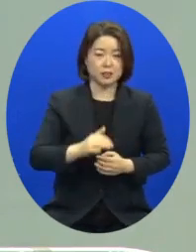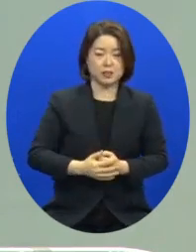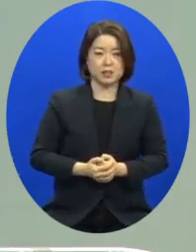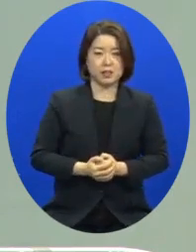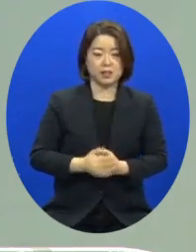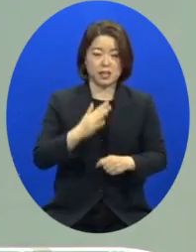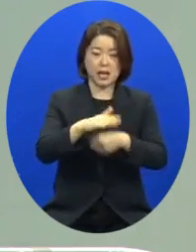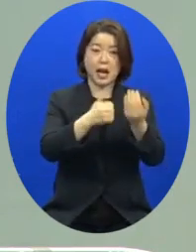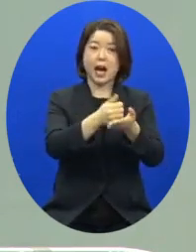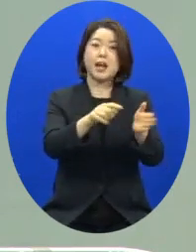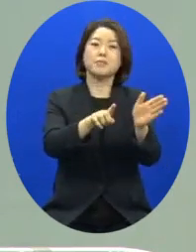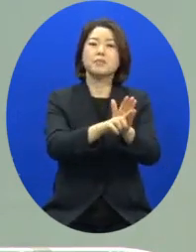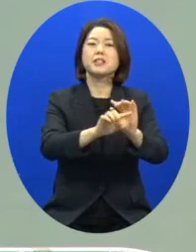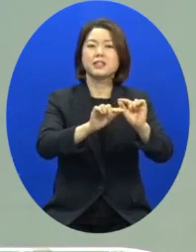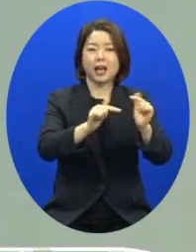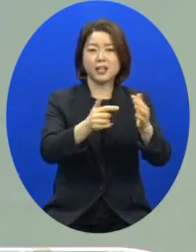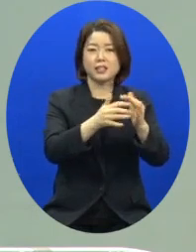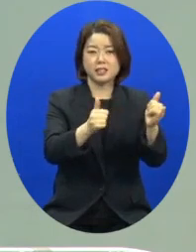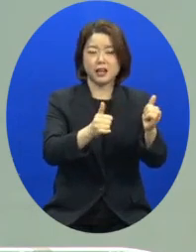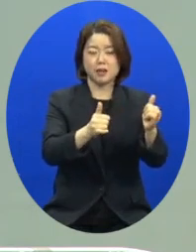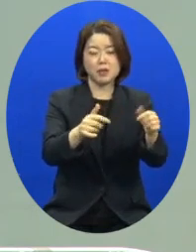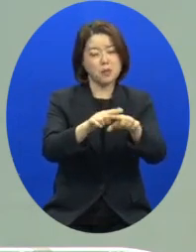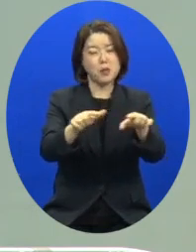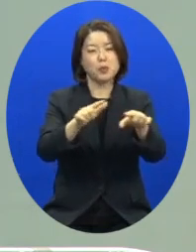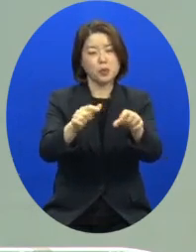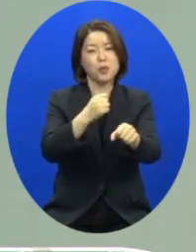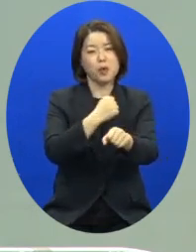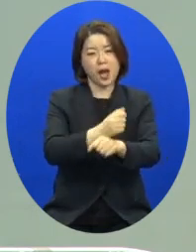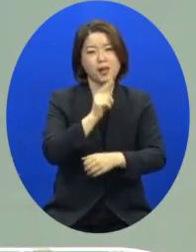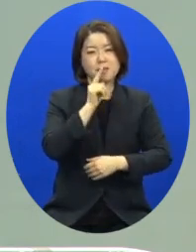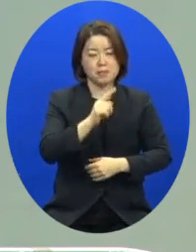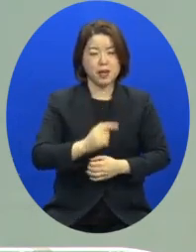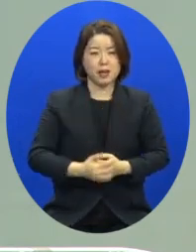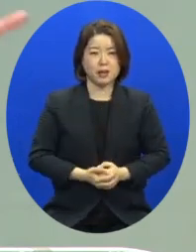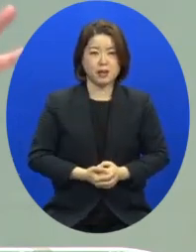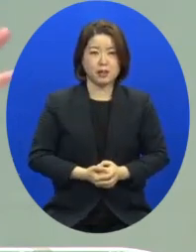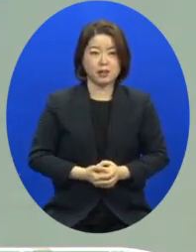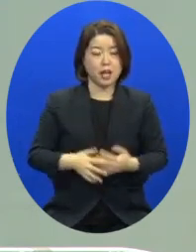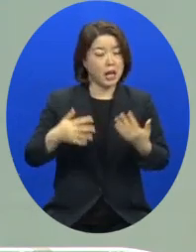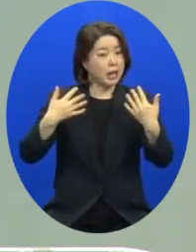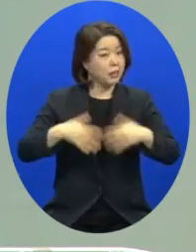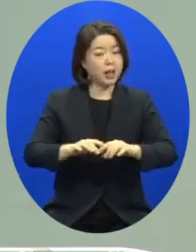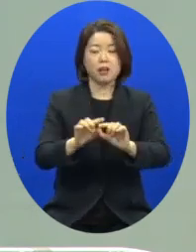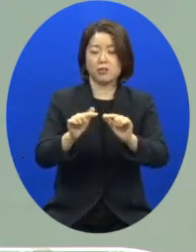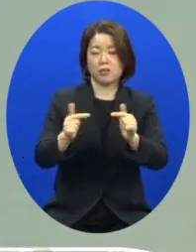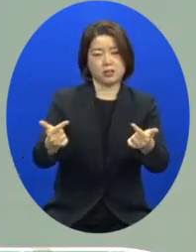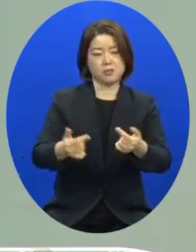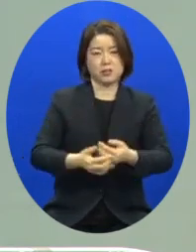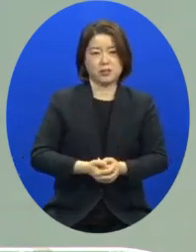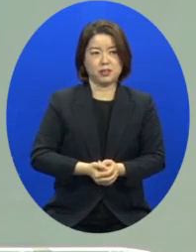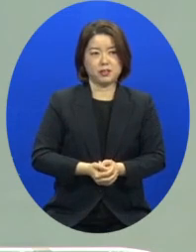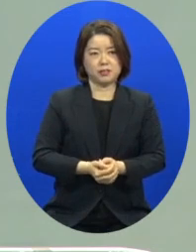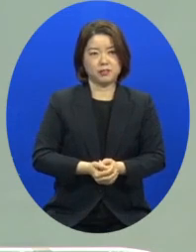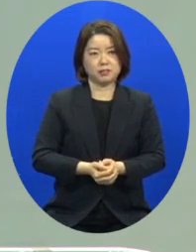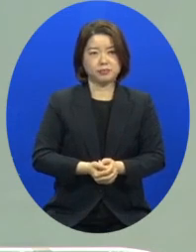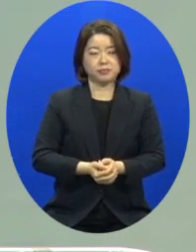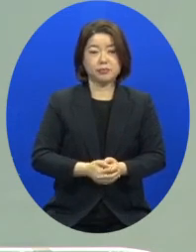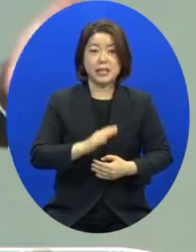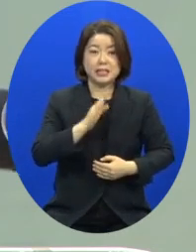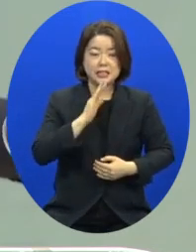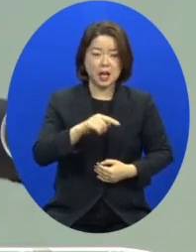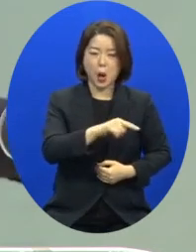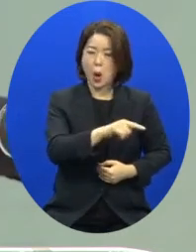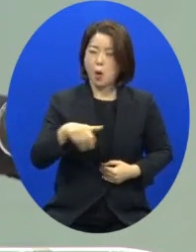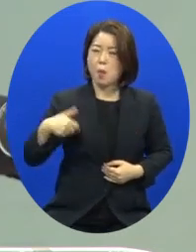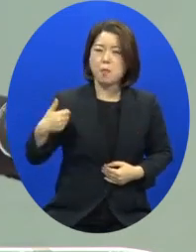하나님을 믿지 않는 사람들이 흔히 하는 말입니다. 나약한 게 아닙니다. 사실은